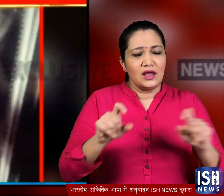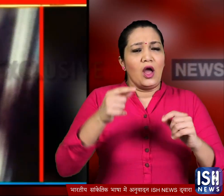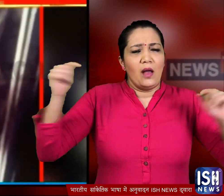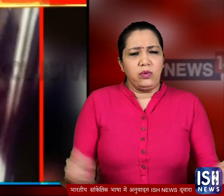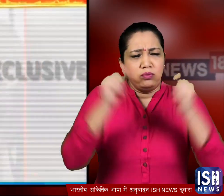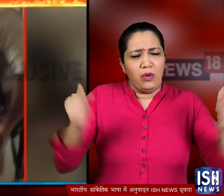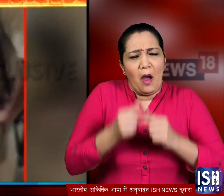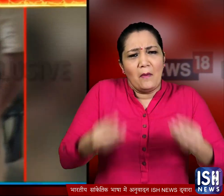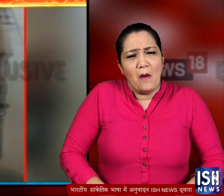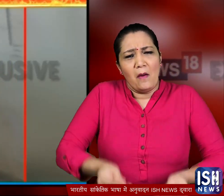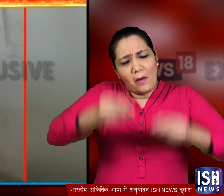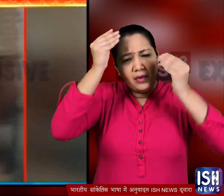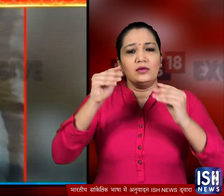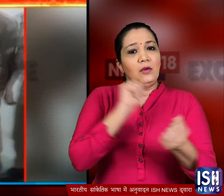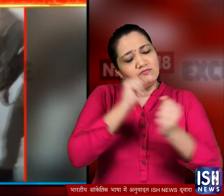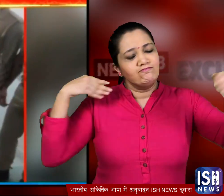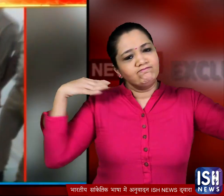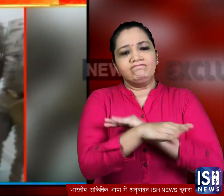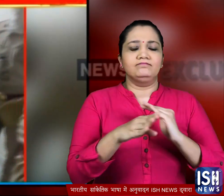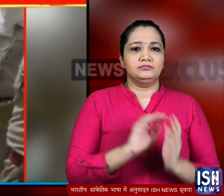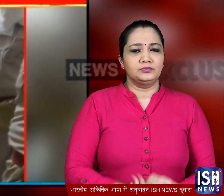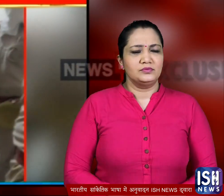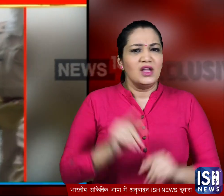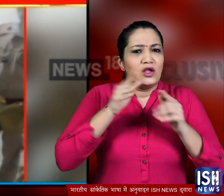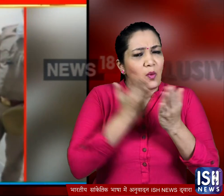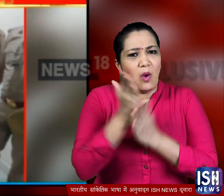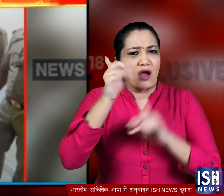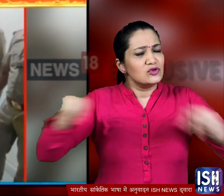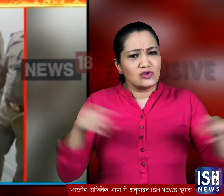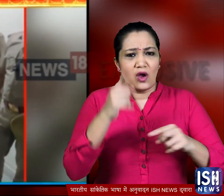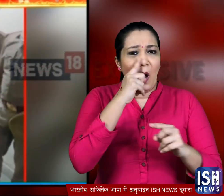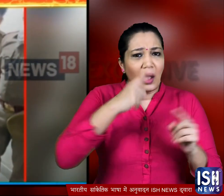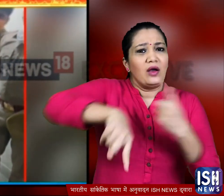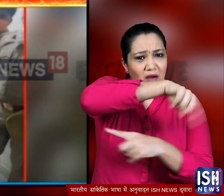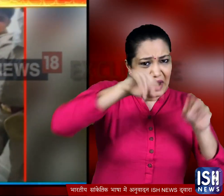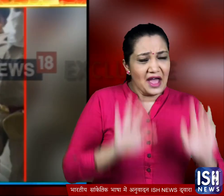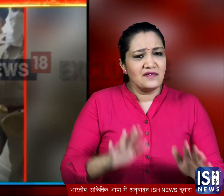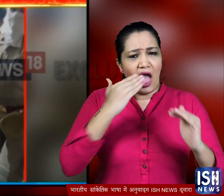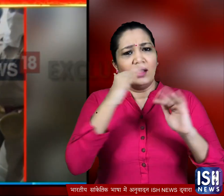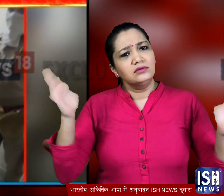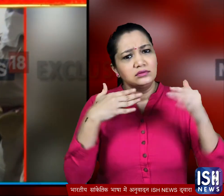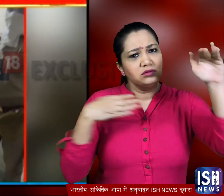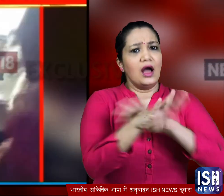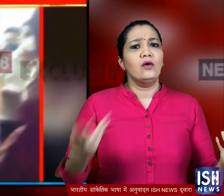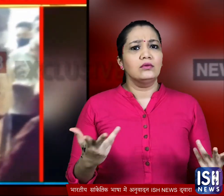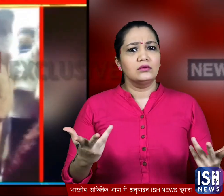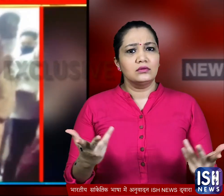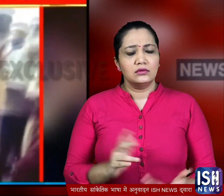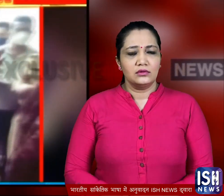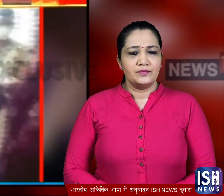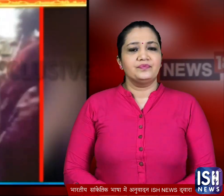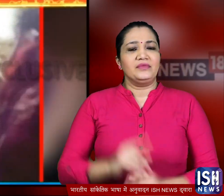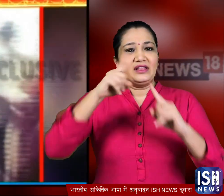जिससे बहस और बढ़ गई। यही नहीं, पुलिस वाले अंदर घुस गए। पर ये आपका कोई तरीका नहीं है कि अंदर औरतें होंगी, आप ऐसे अंदर आ गए। पुलिस